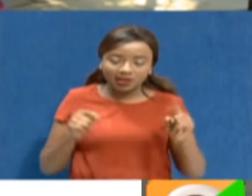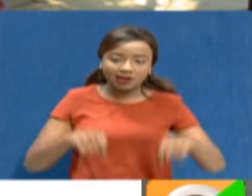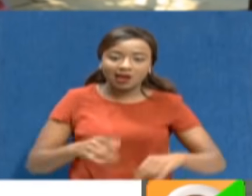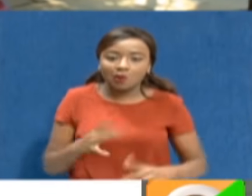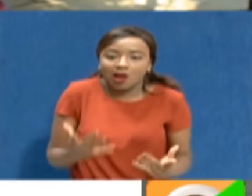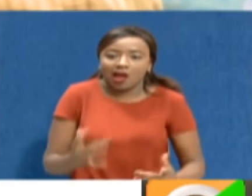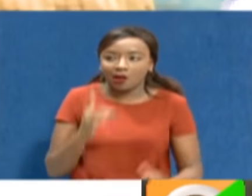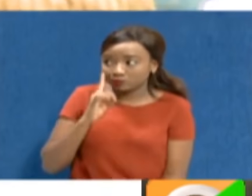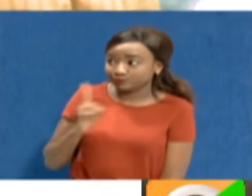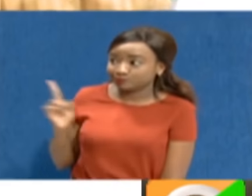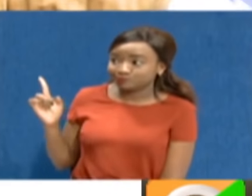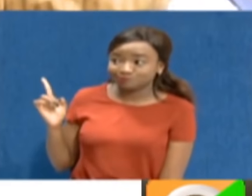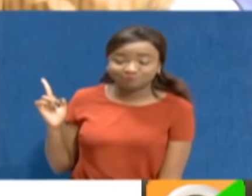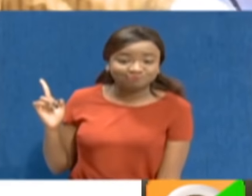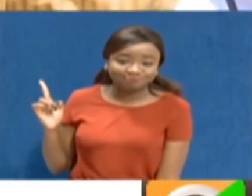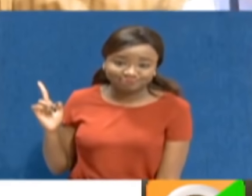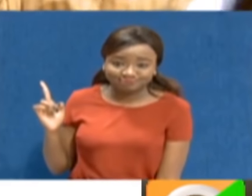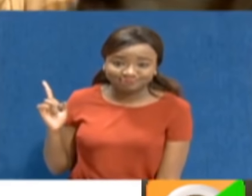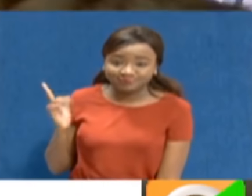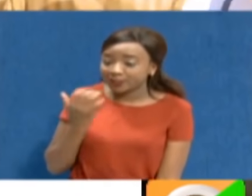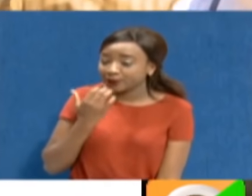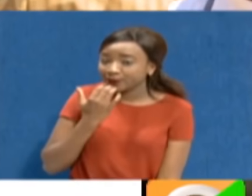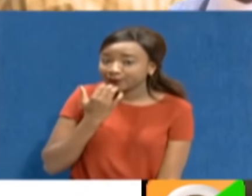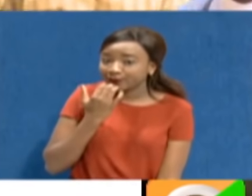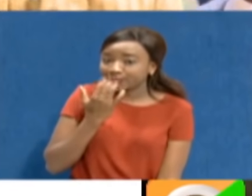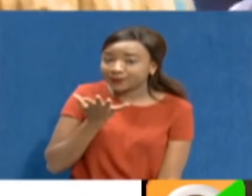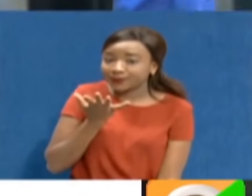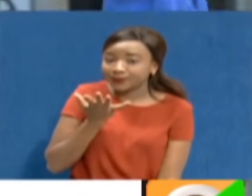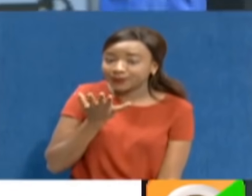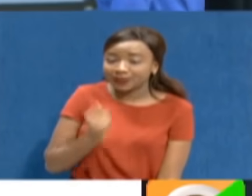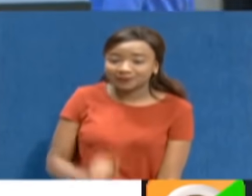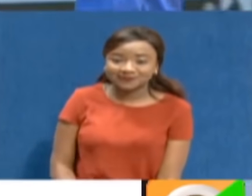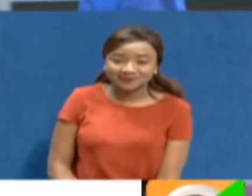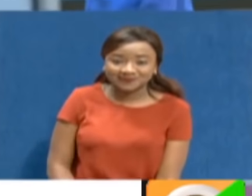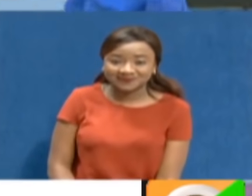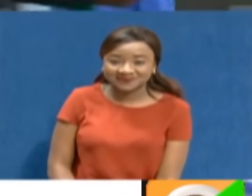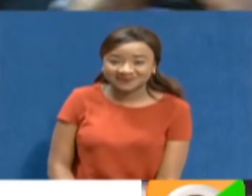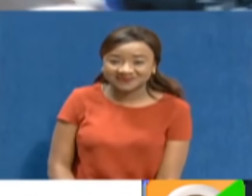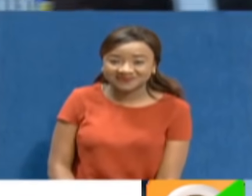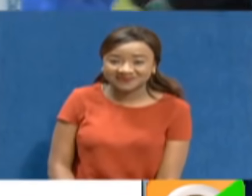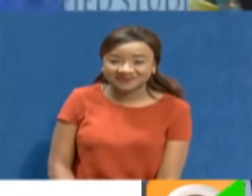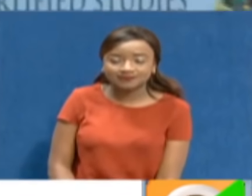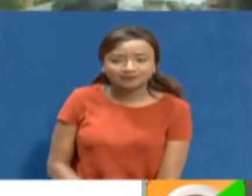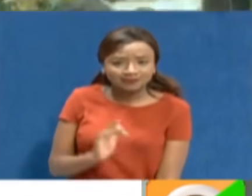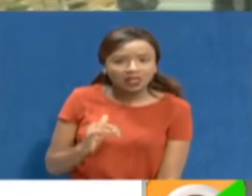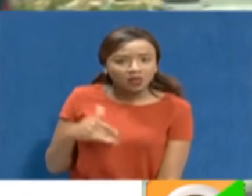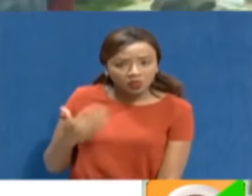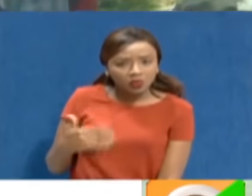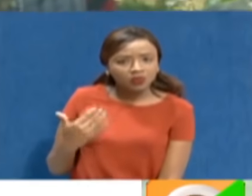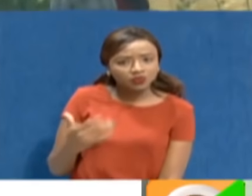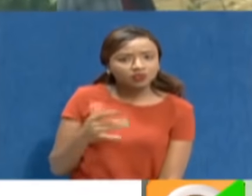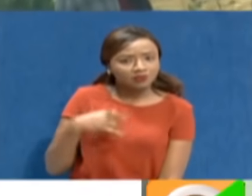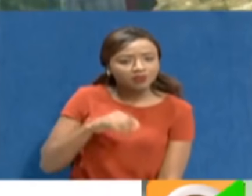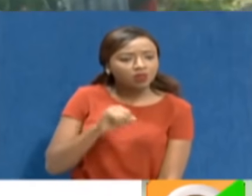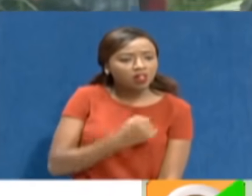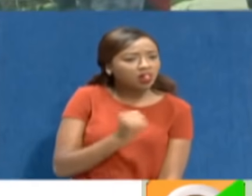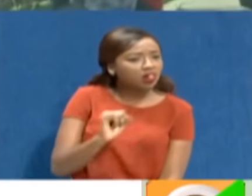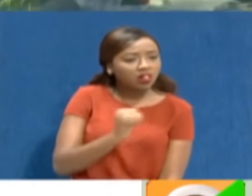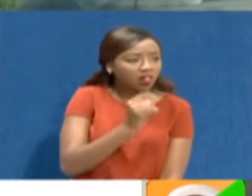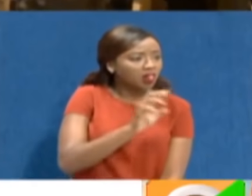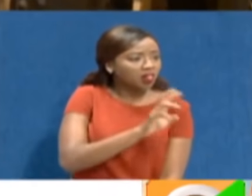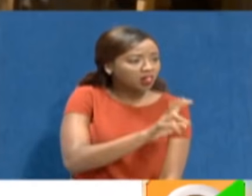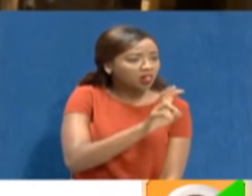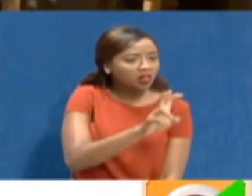ya kuabiri magari, vitu hivyo havipo tena. Oh my Lord. Na kila sehemu ambayo tulipita